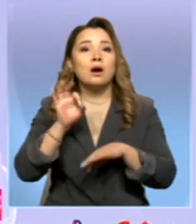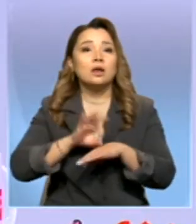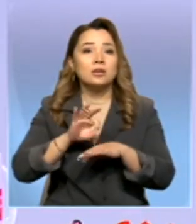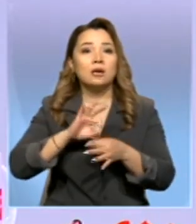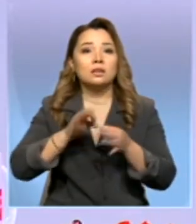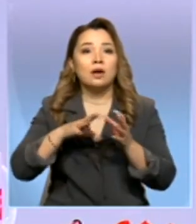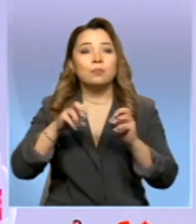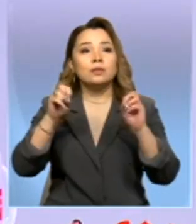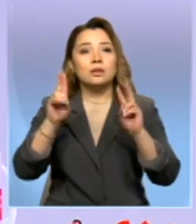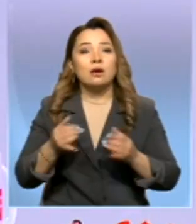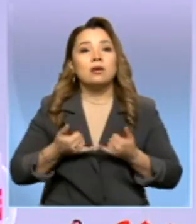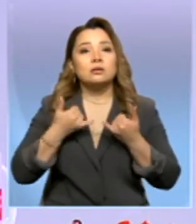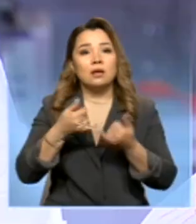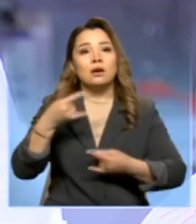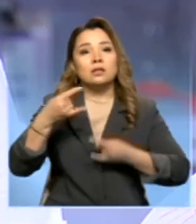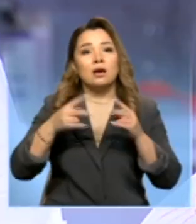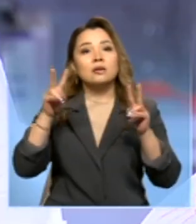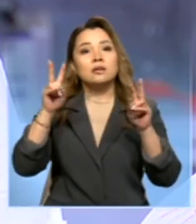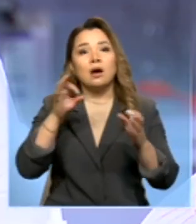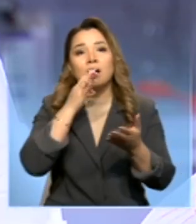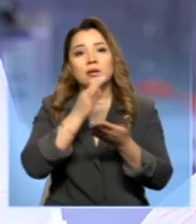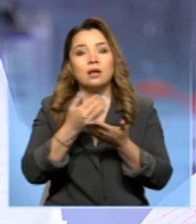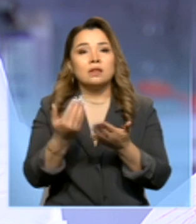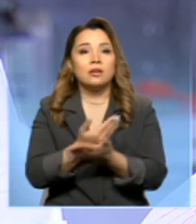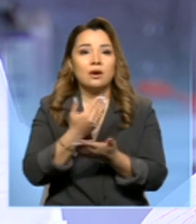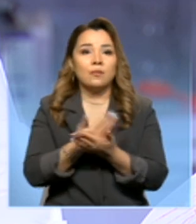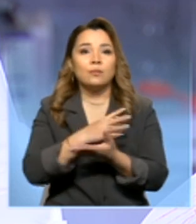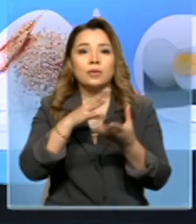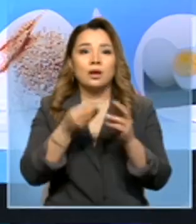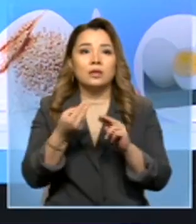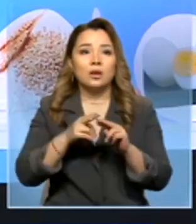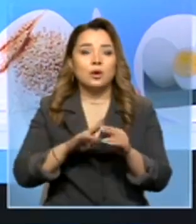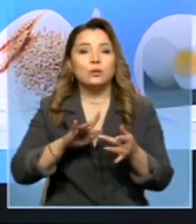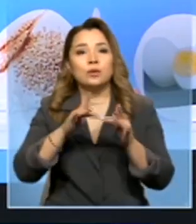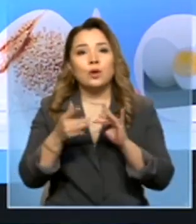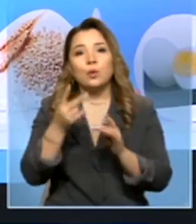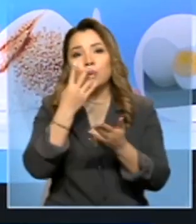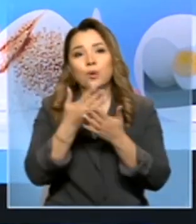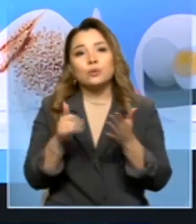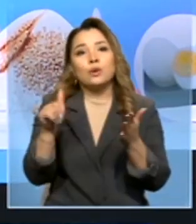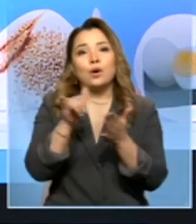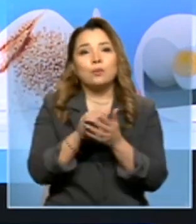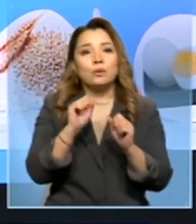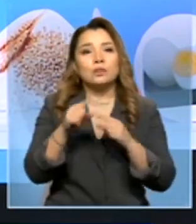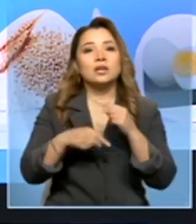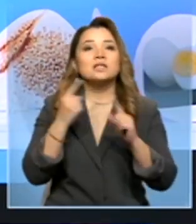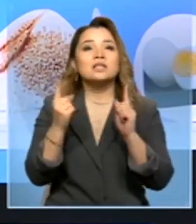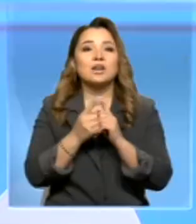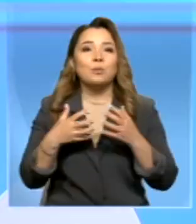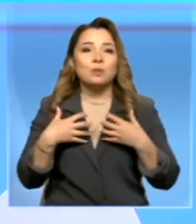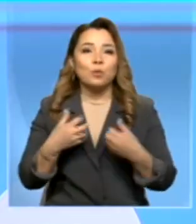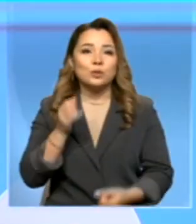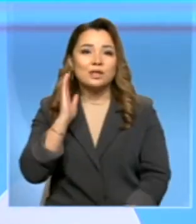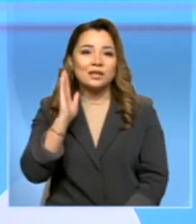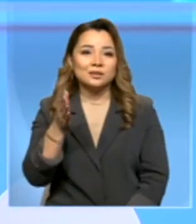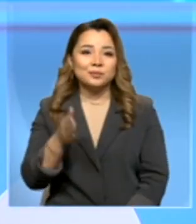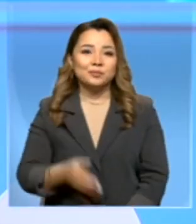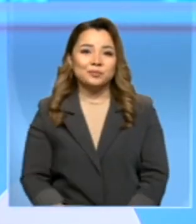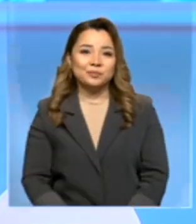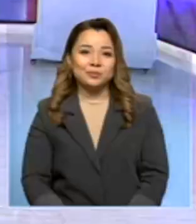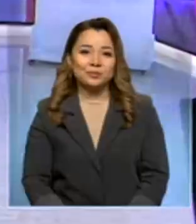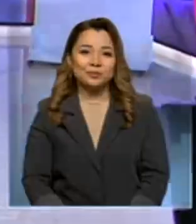ауруларына арналады теледәрігердің тақырыбы, біздің барлық хабардың саны YouTube желісінде жүктеледі. Эфирде кездескенше аман болыңыздар.